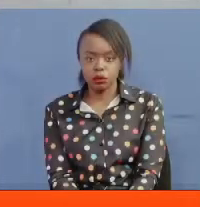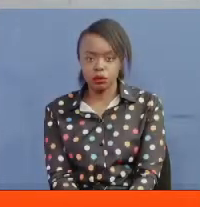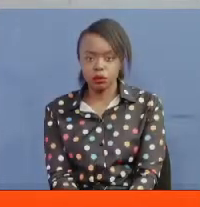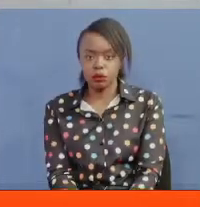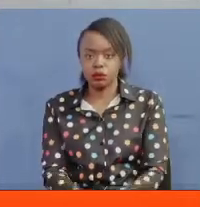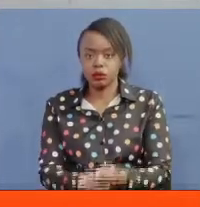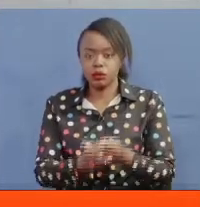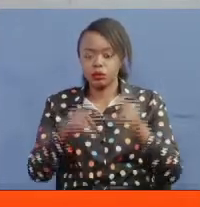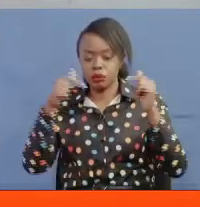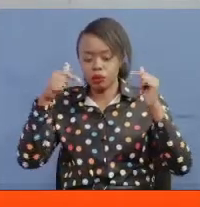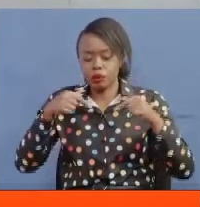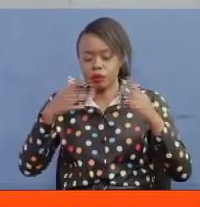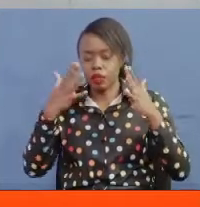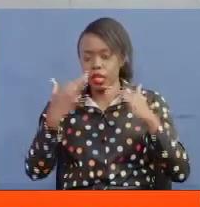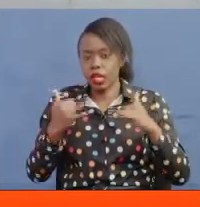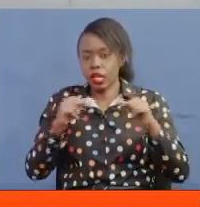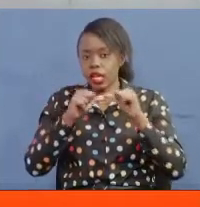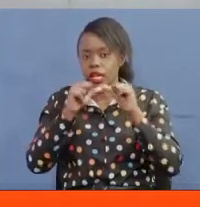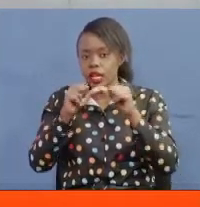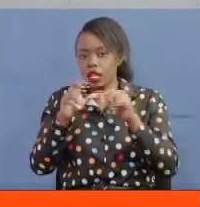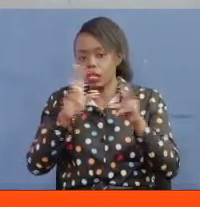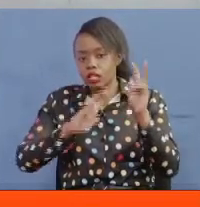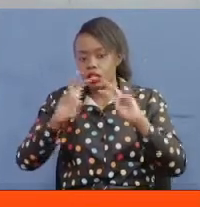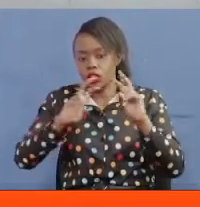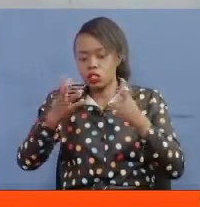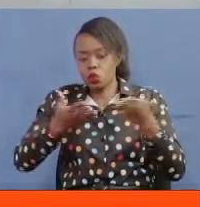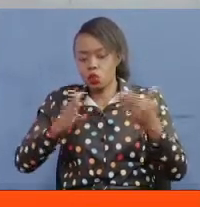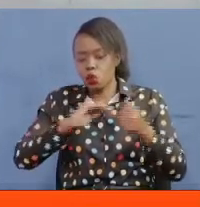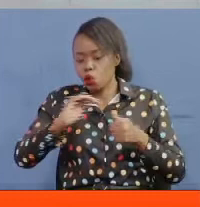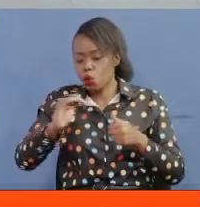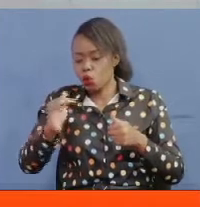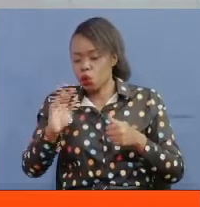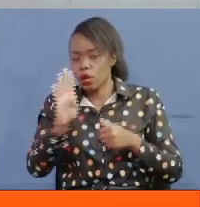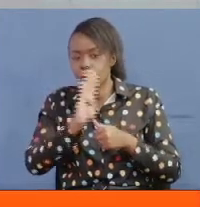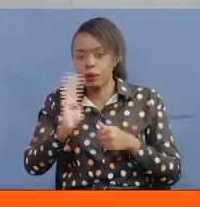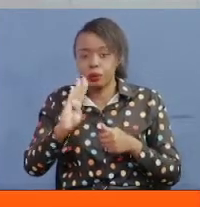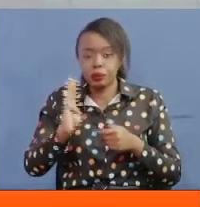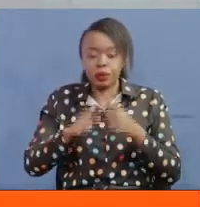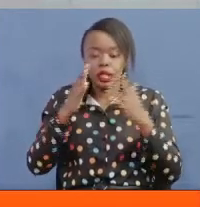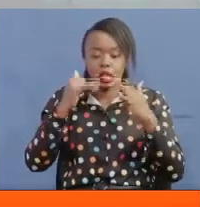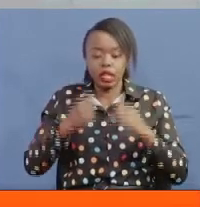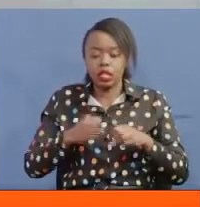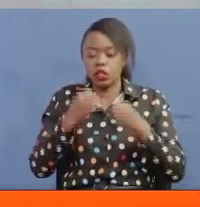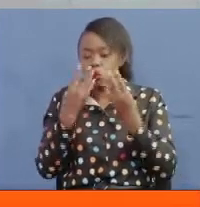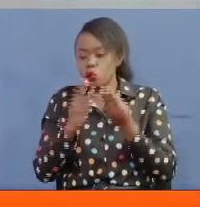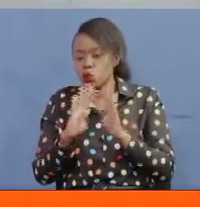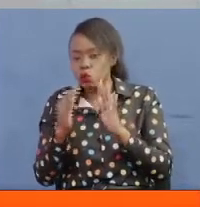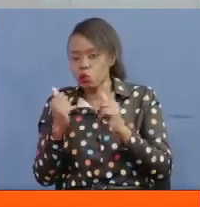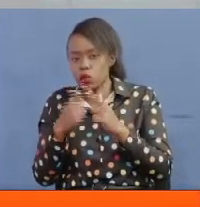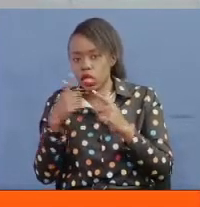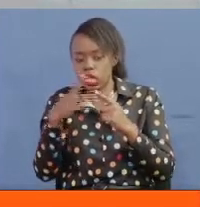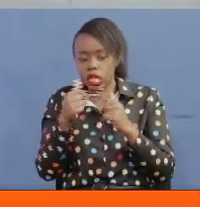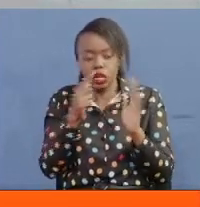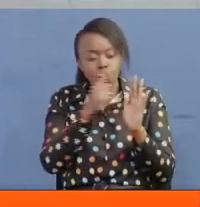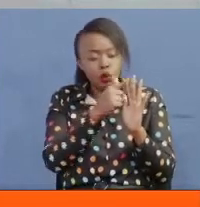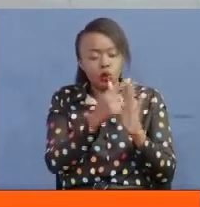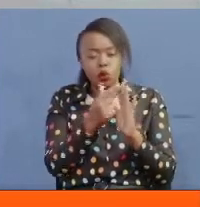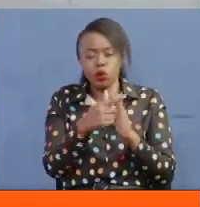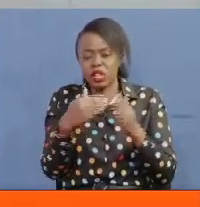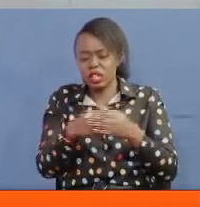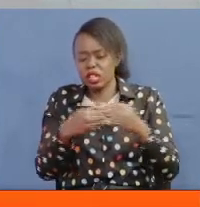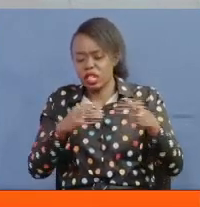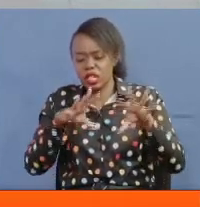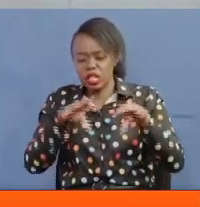Huku hali ya ukame ikiendelea kushuhudiwa katika kaunti ya Baringo, wakulima eneo la Marigat wanahesabu hasara baada ya mifugo